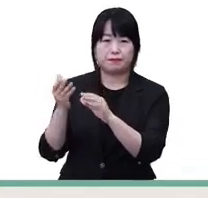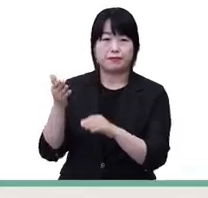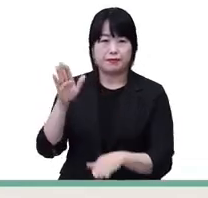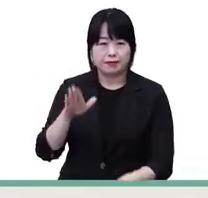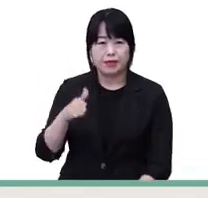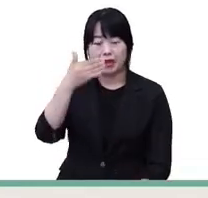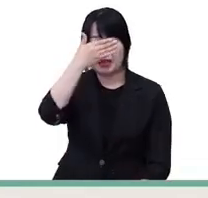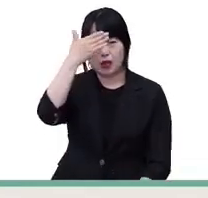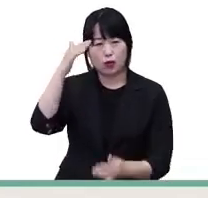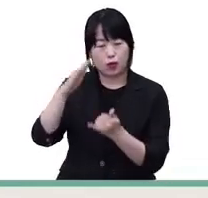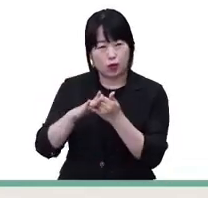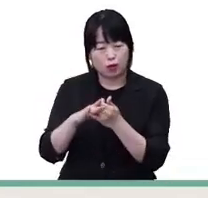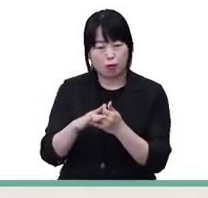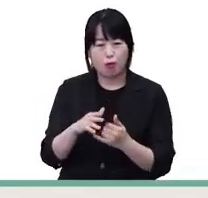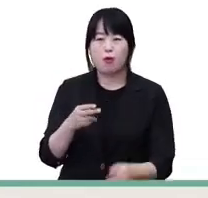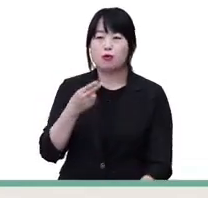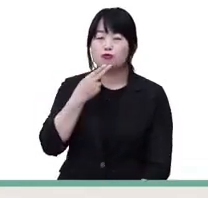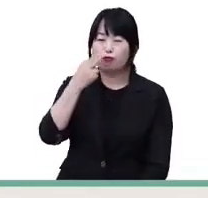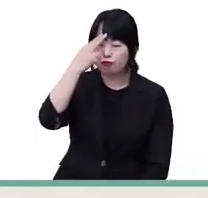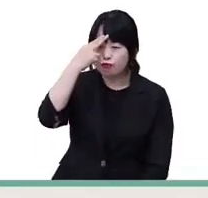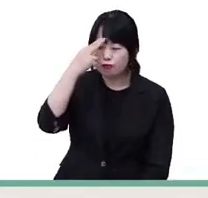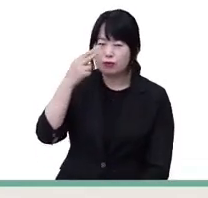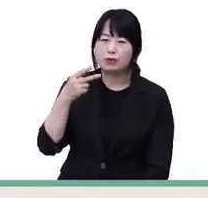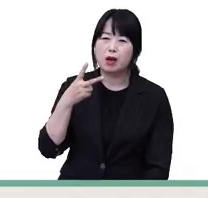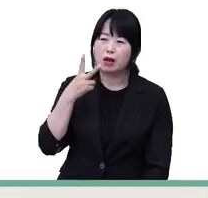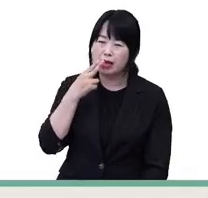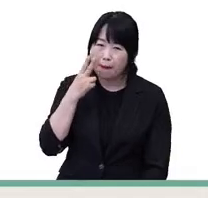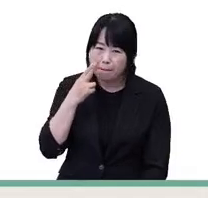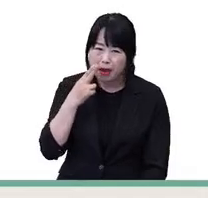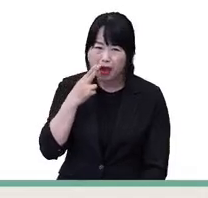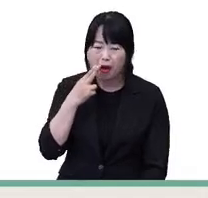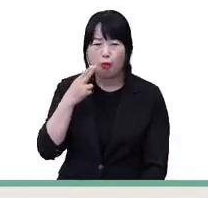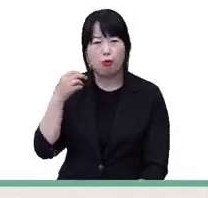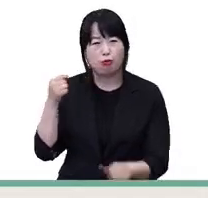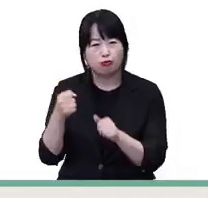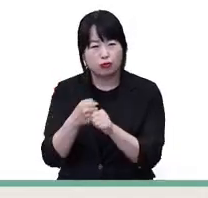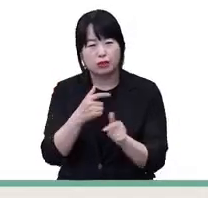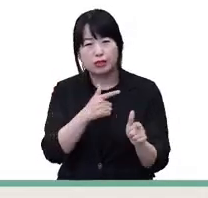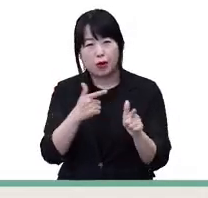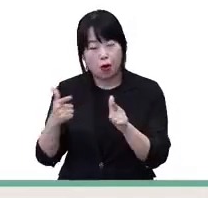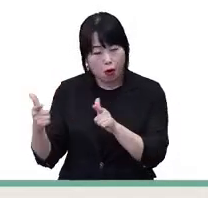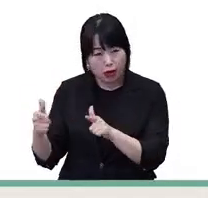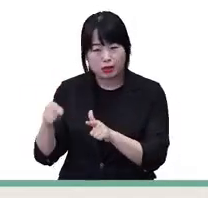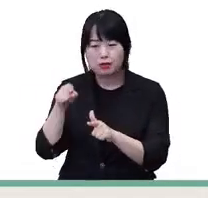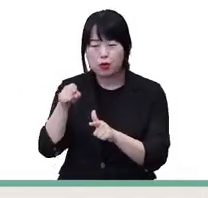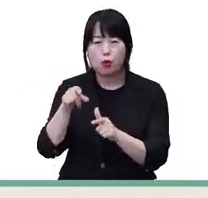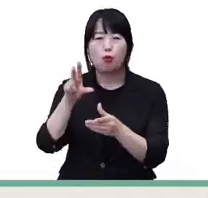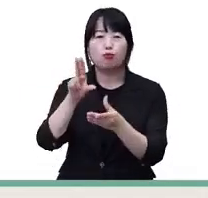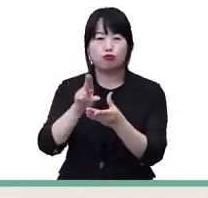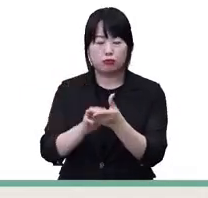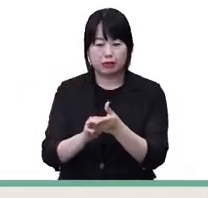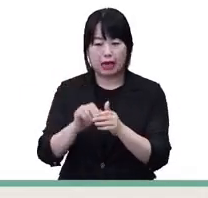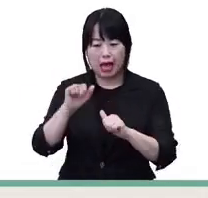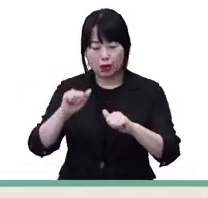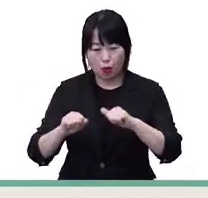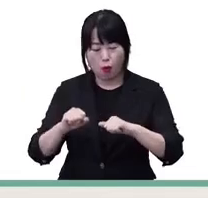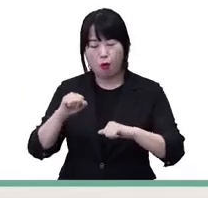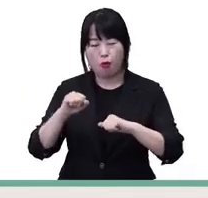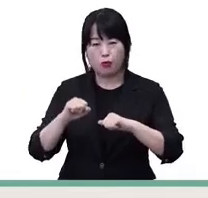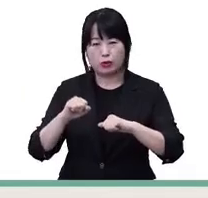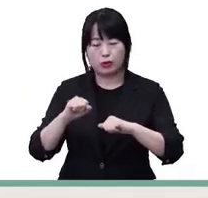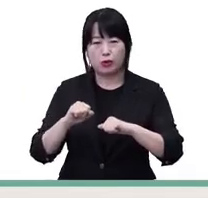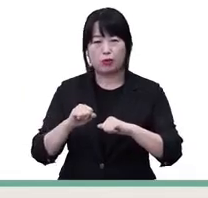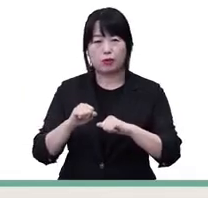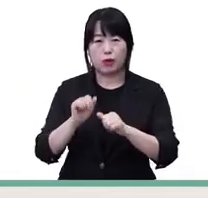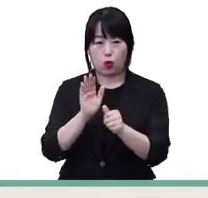청소년이 어떤 비행이라든지 범죄를 저질렀다. 그러면 이게 문제 행동이고 이게 위기라고 생각을